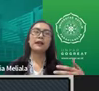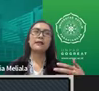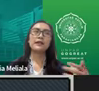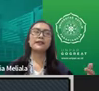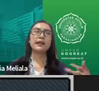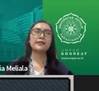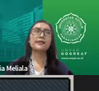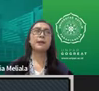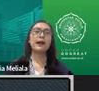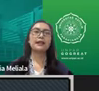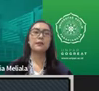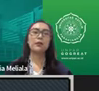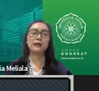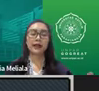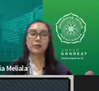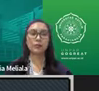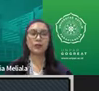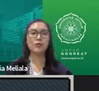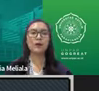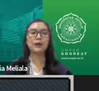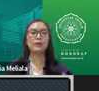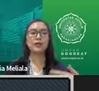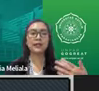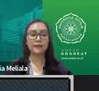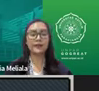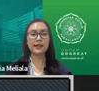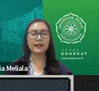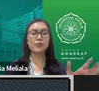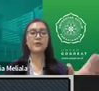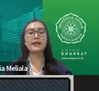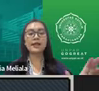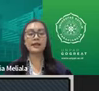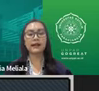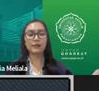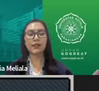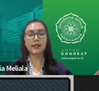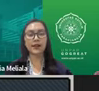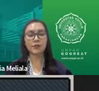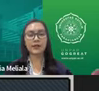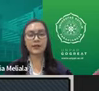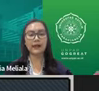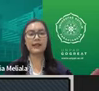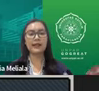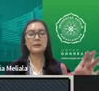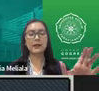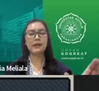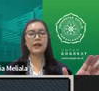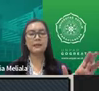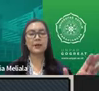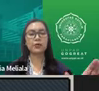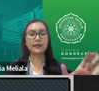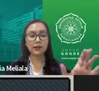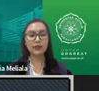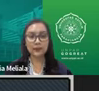adalah, saya rasa saya sepakat ya bahwa RUU Polri juga perlu direvisi, tapi substansinya yang kemudian kita harus pikirkan